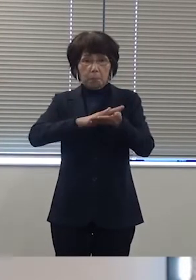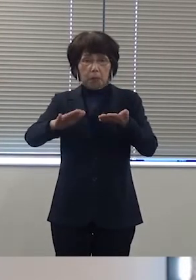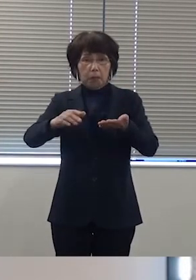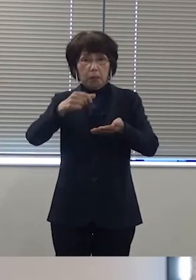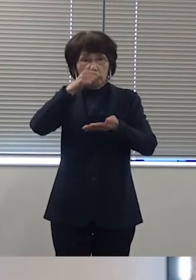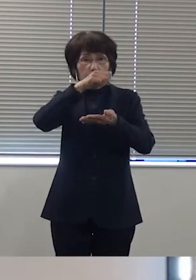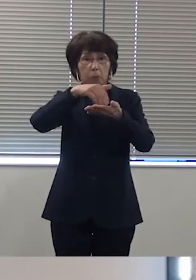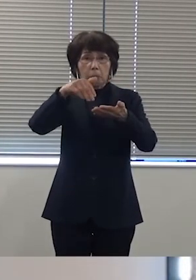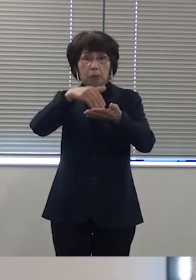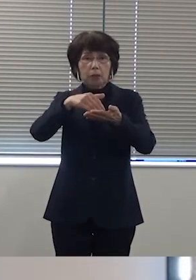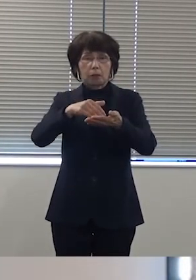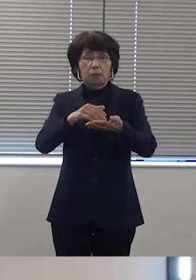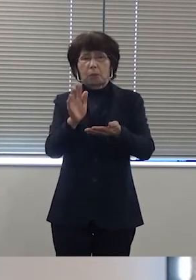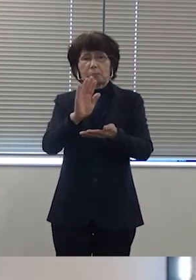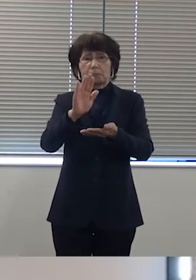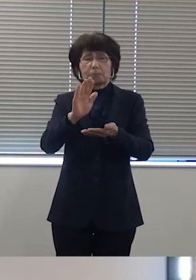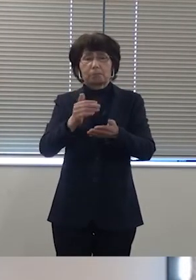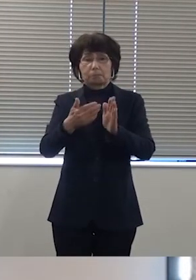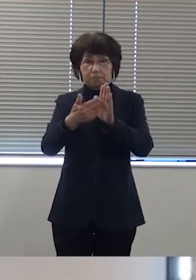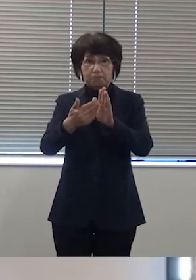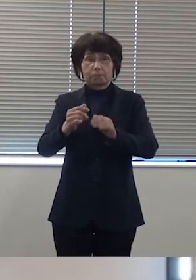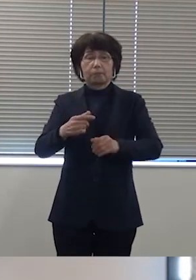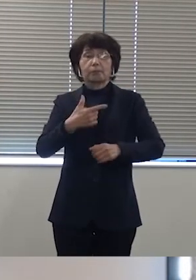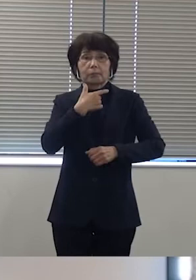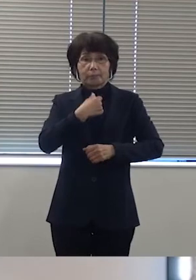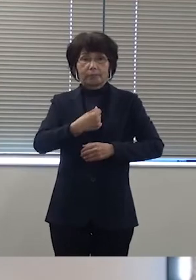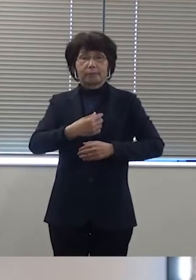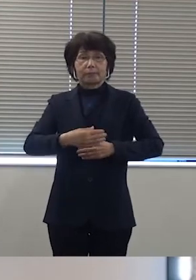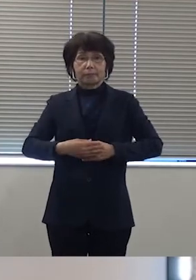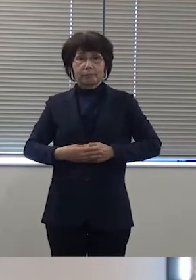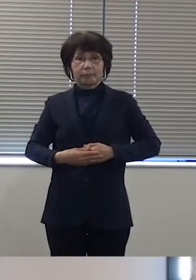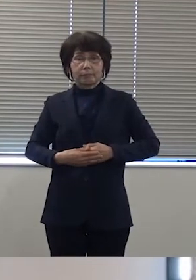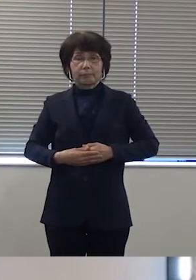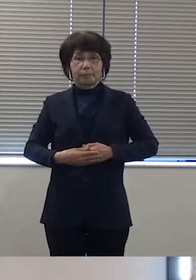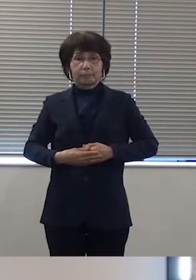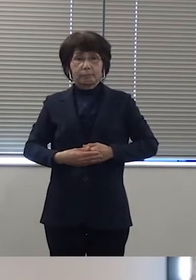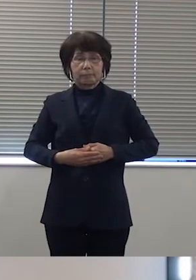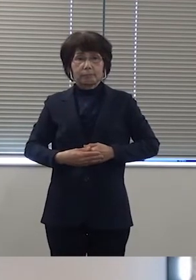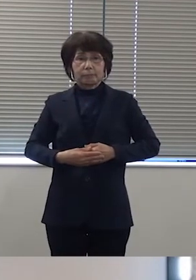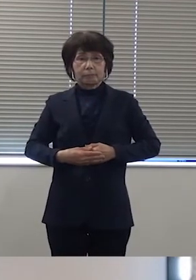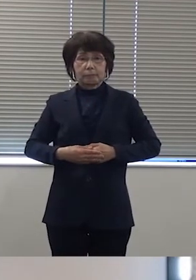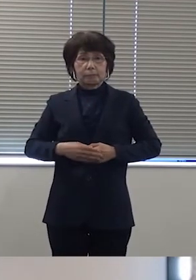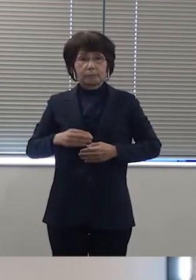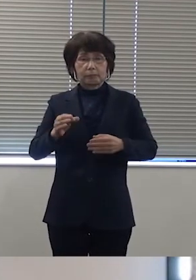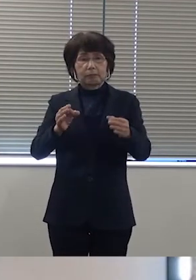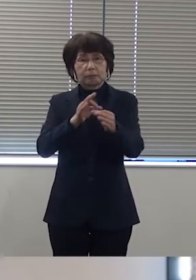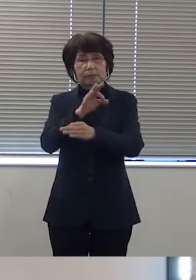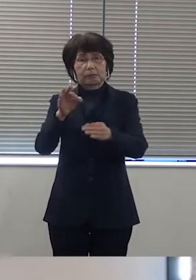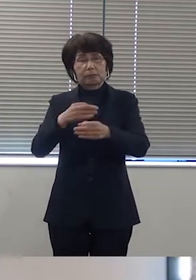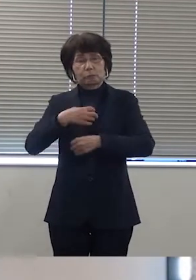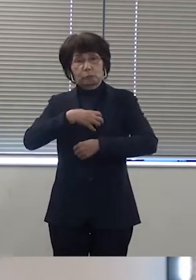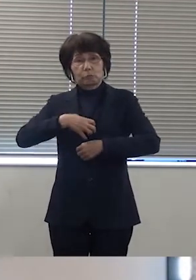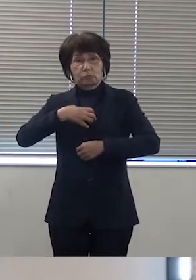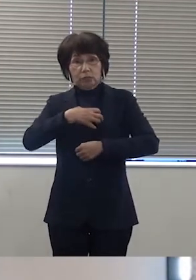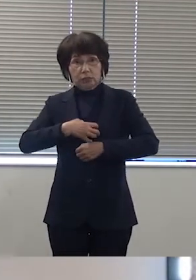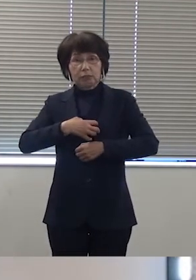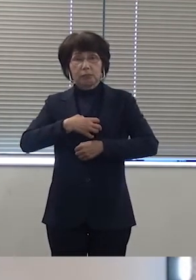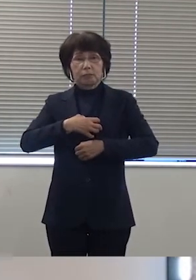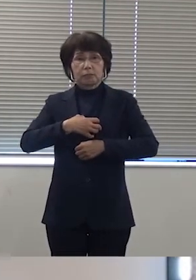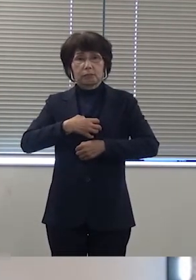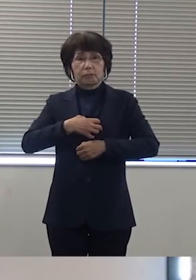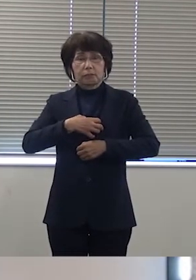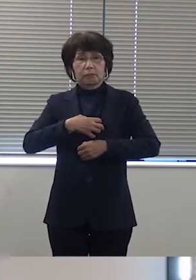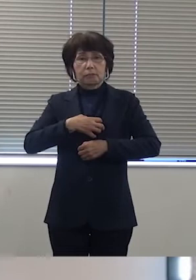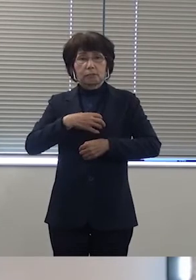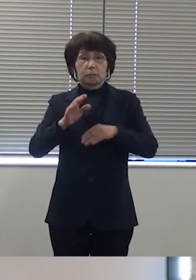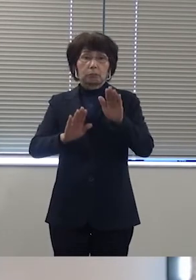と、まあ、大体あの県庁所在都市 の30万以上の都市であると、ね、財政調整